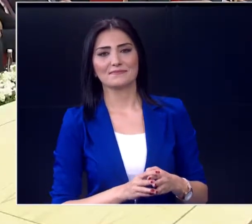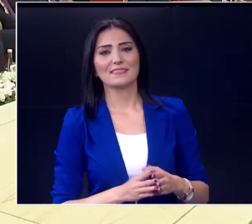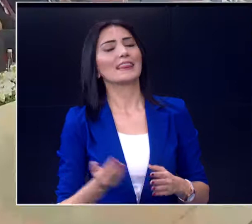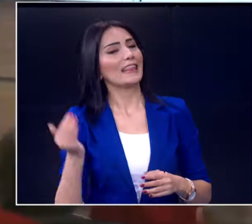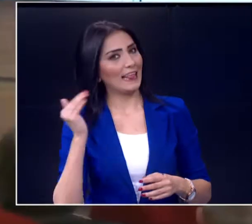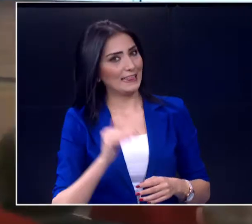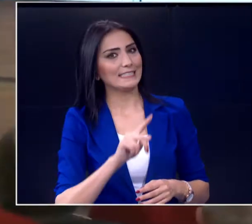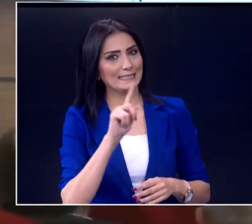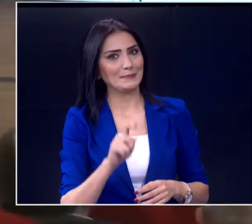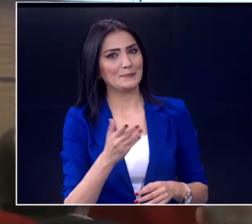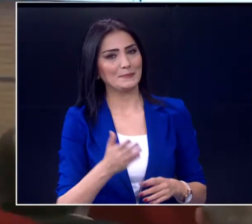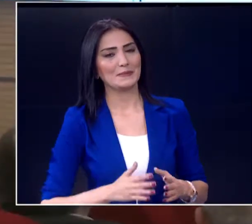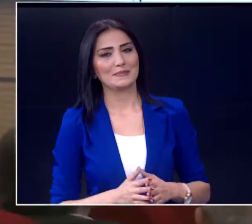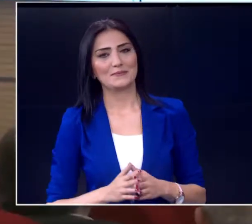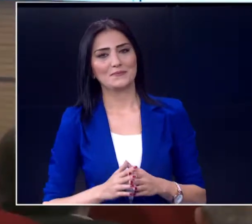Getirdik mi biz?